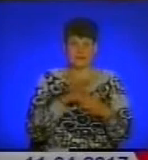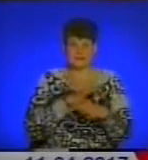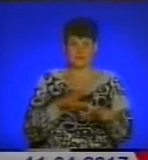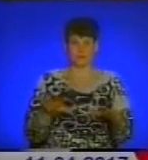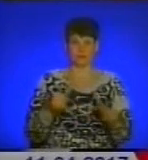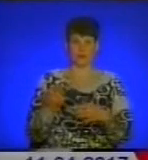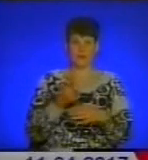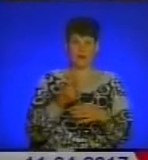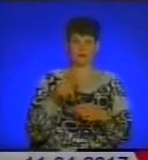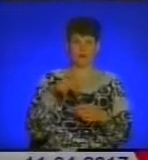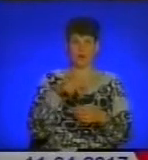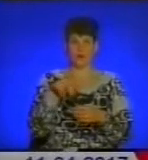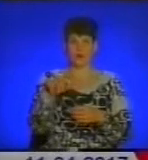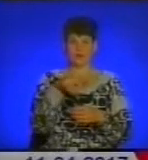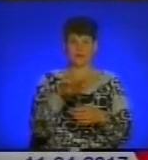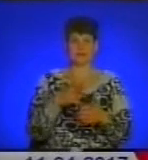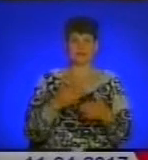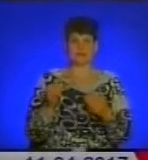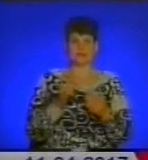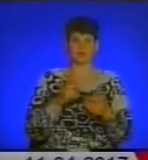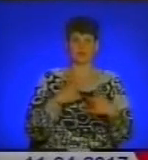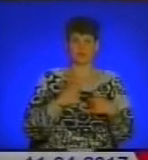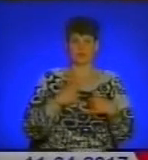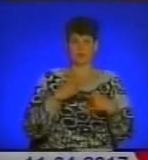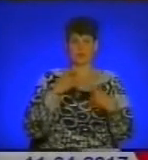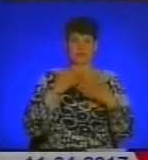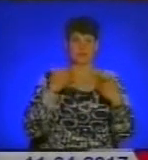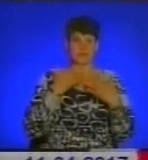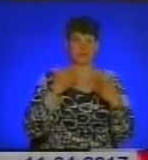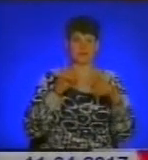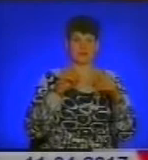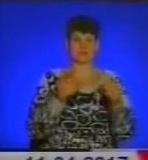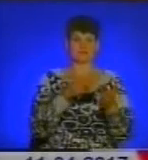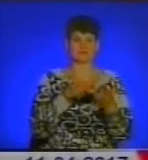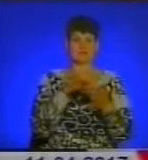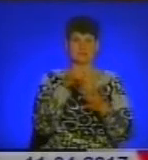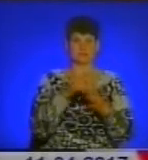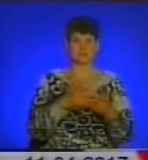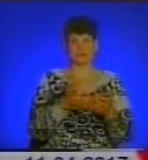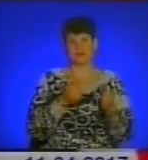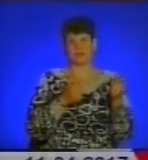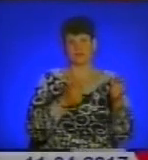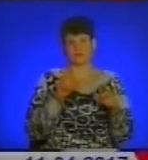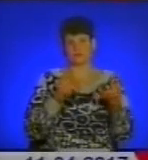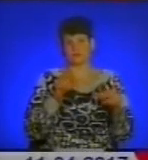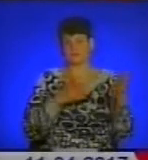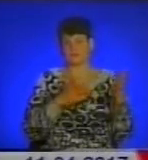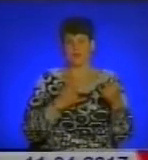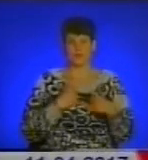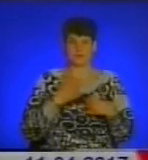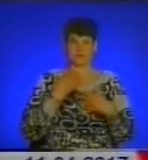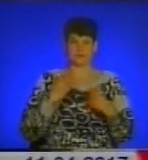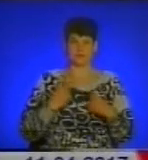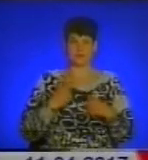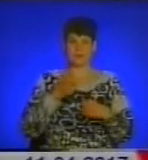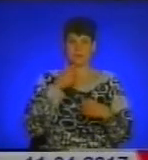я ходила по тих аптеках до неї своїх знайомих, кажуть, ні, в нас немає, ідіть ще в центр, ті аптеці, що візьмете, щастя ваше, бо у нас ще не давали. Пан